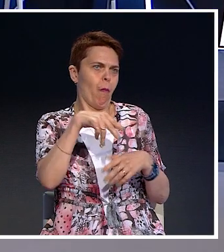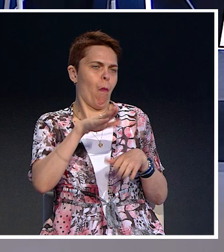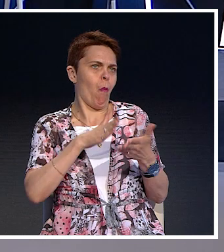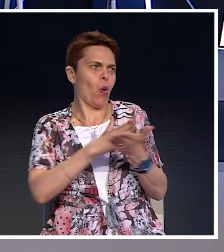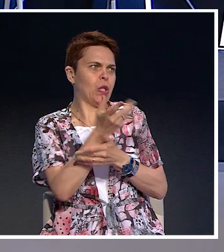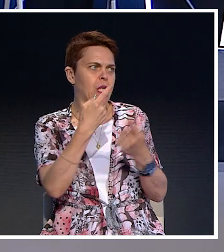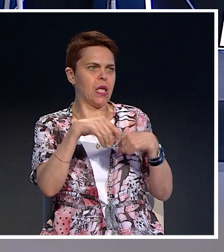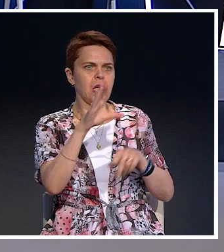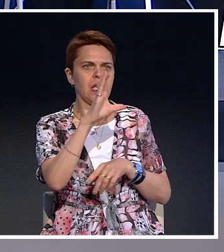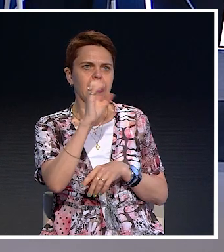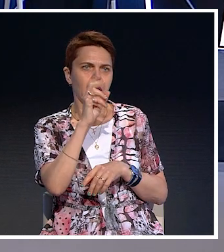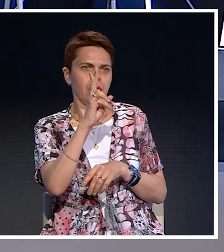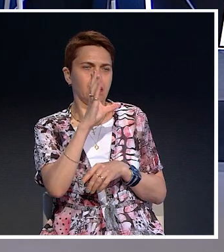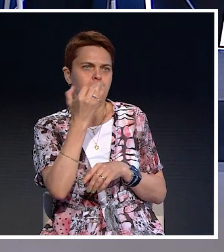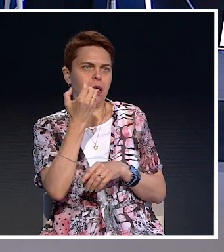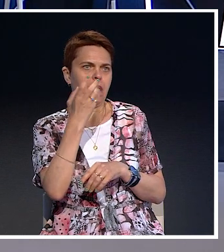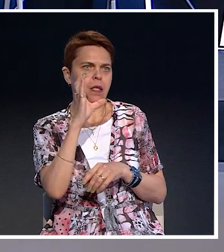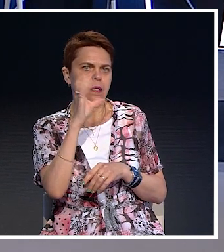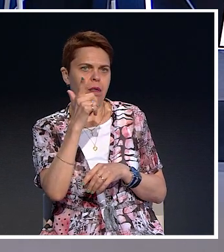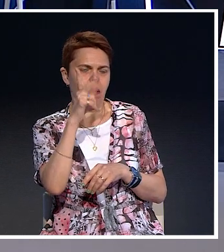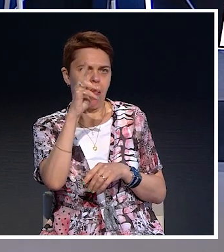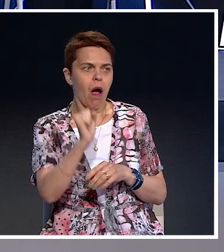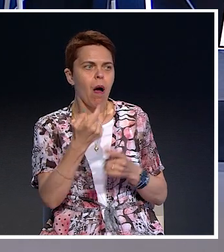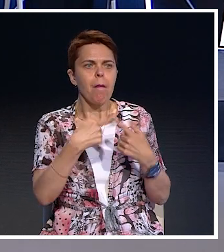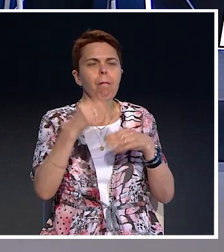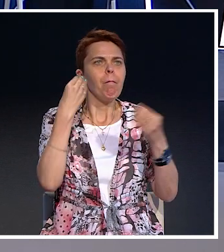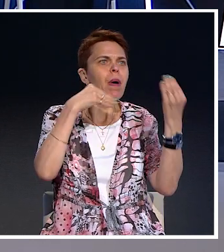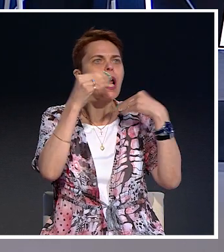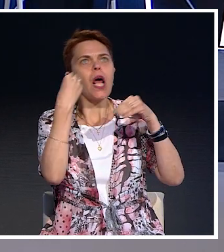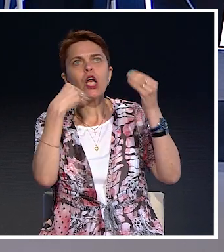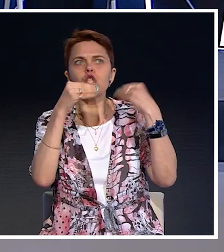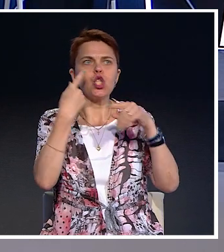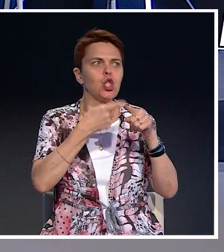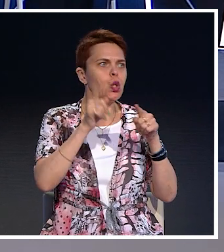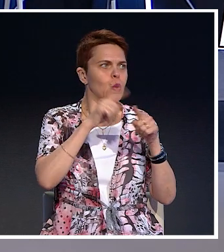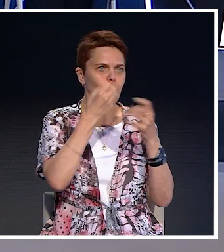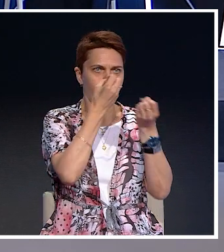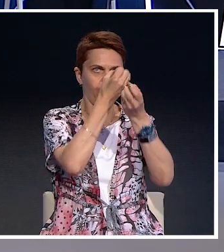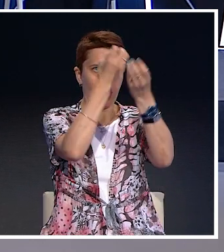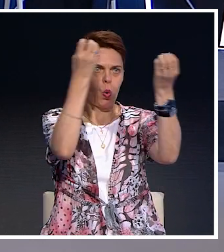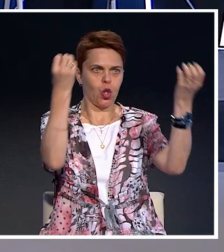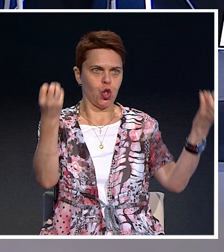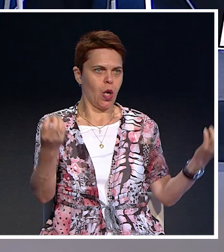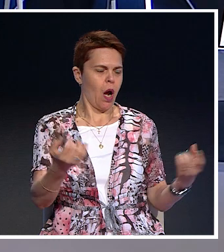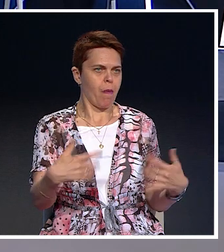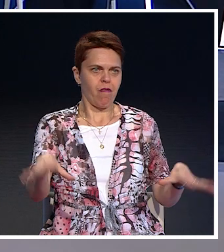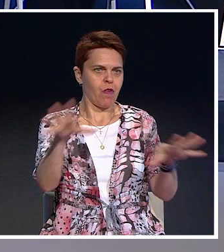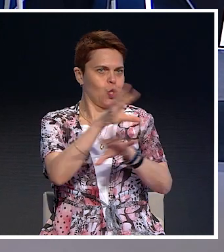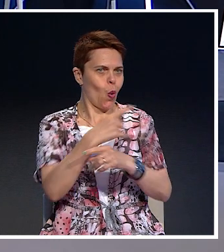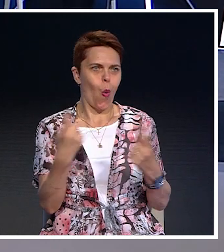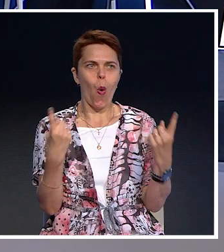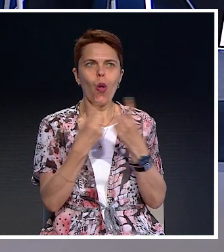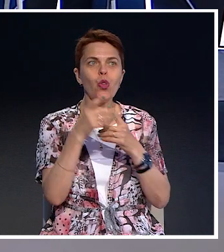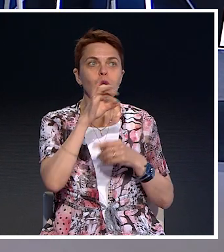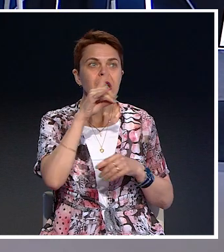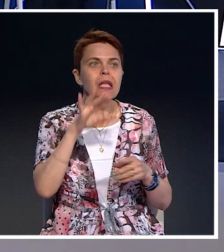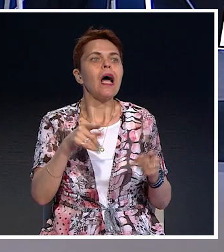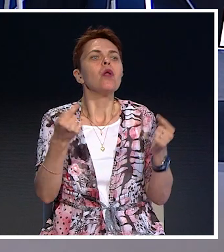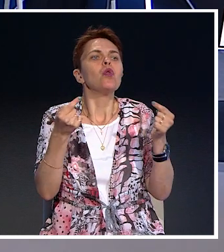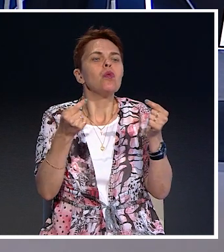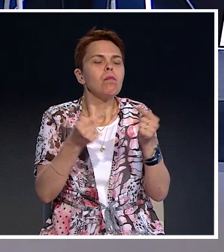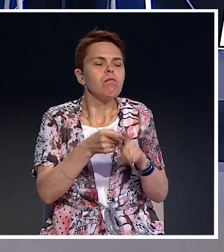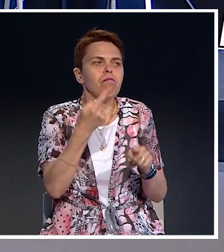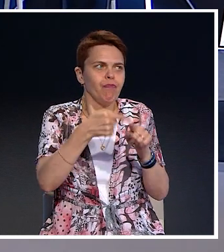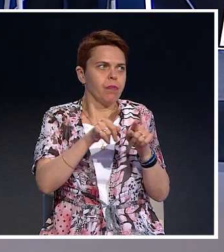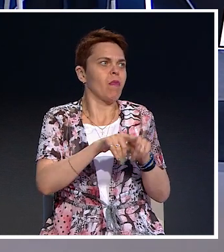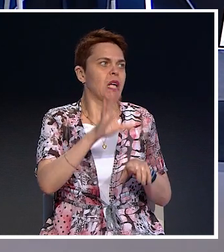сексистська. Тобто ми не будемо тут прикрашати оцю історію квіточками і казати, що не все так однозначно. Вона однозначно